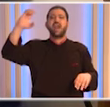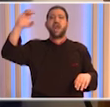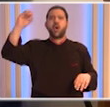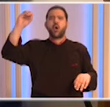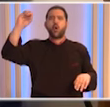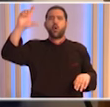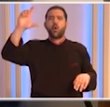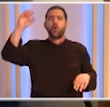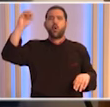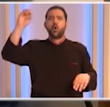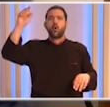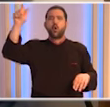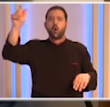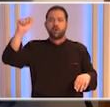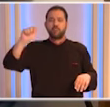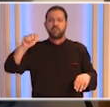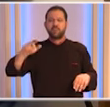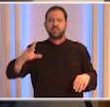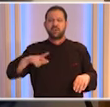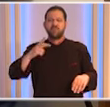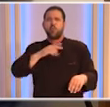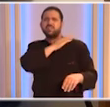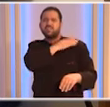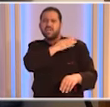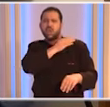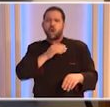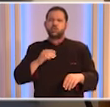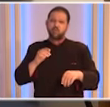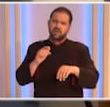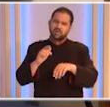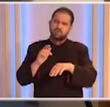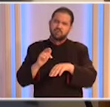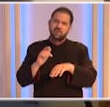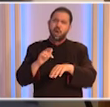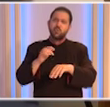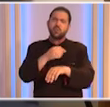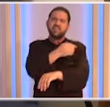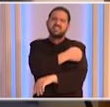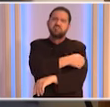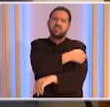Nanson, fost director al unui clinic speciale pentru avorturi.